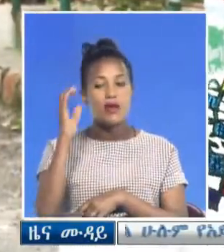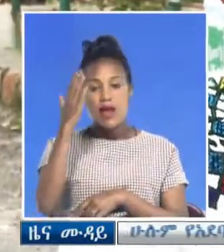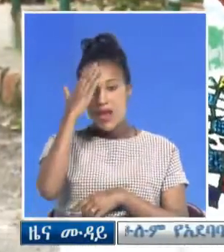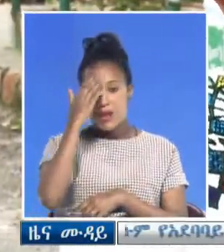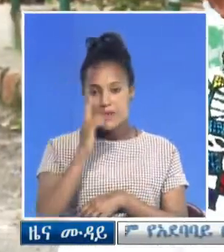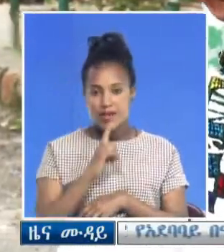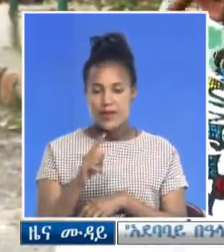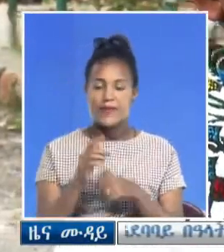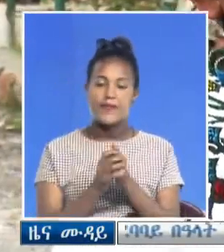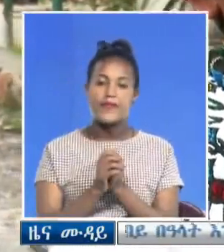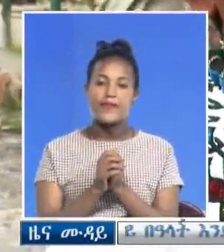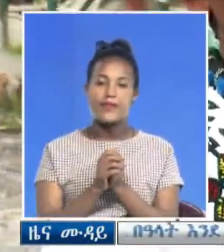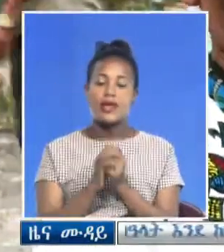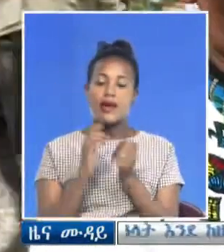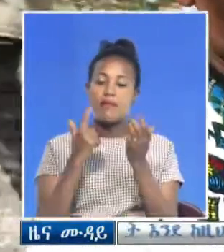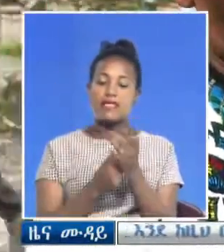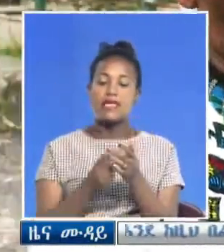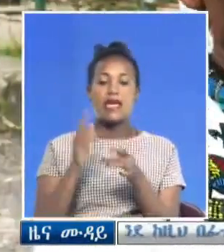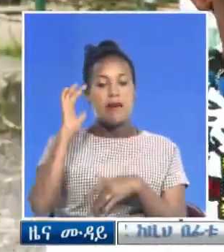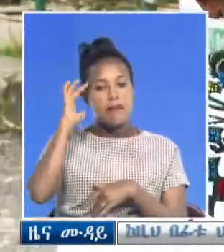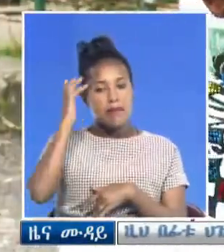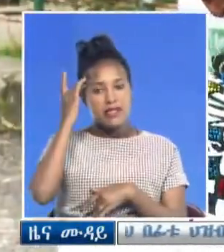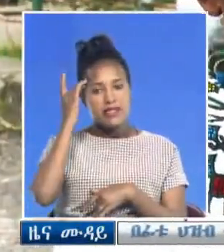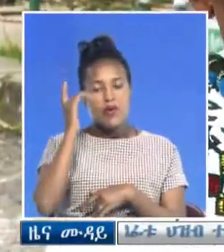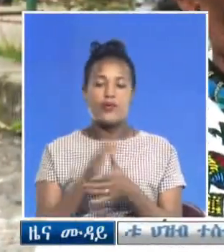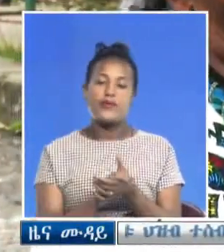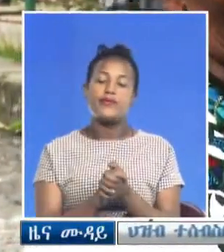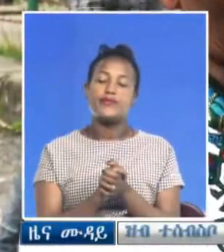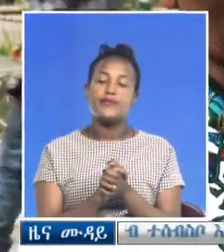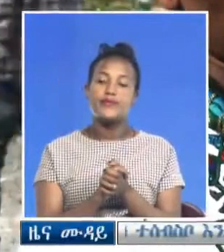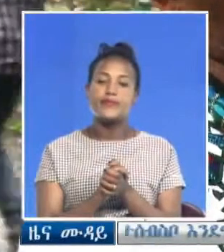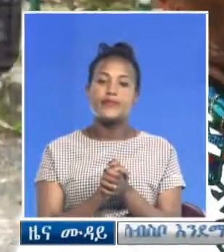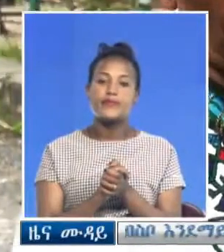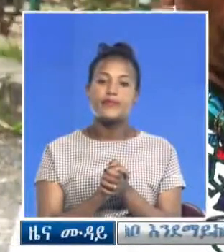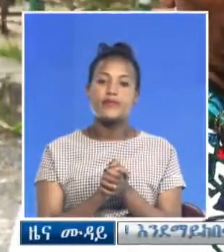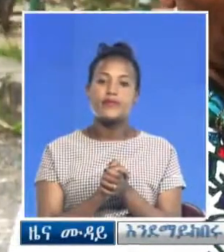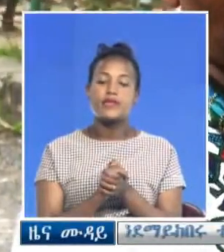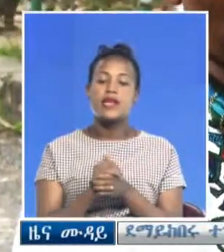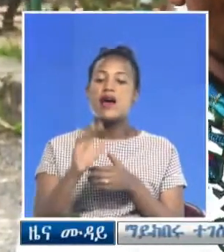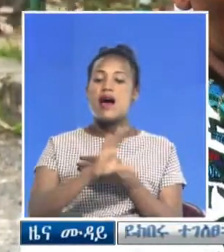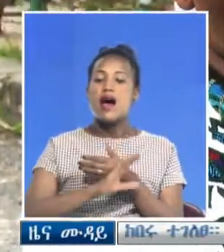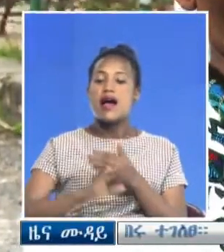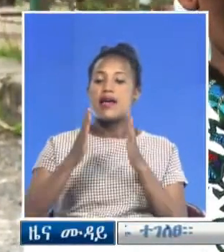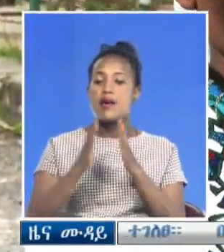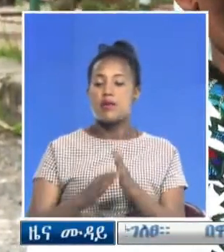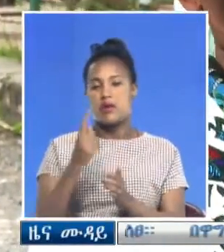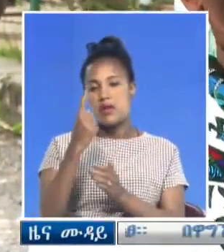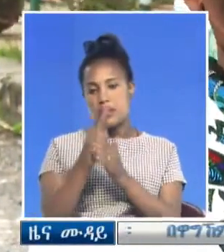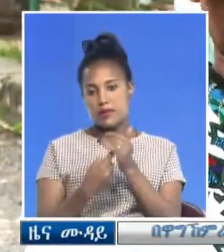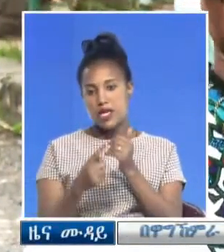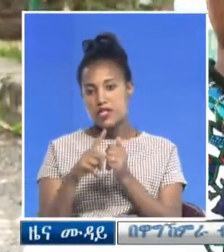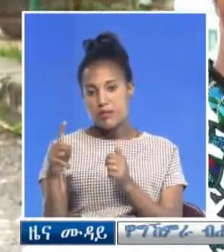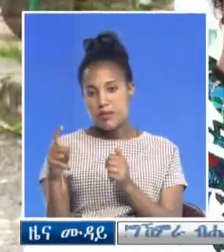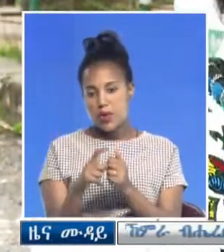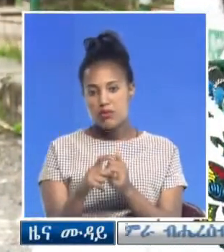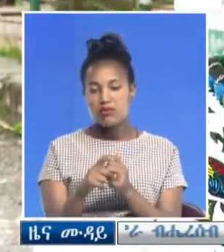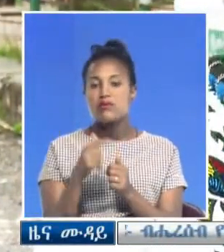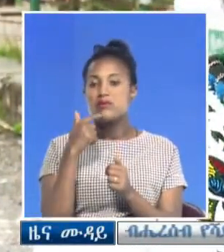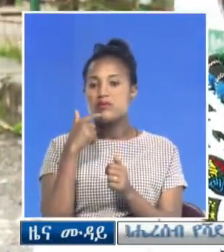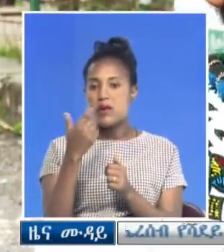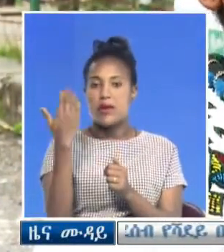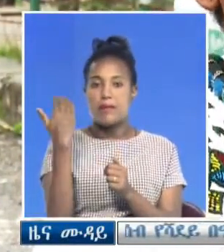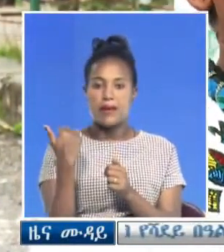ነው? ያው በዚህ በበሽታው አንጻር ነው። በሀገራዊ ነው። በብቻችን ቢሆን እንለው